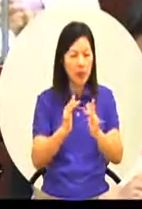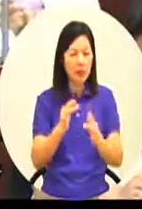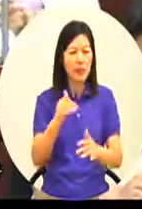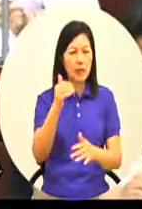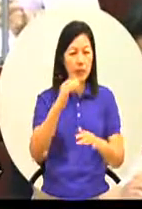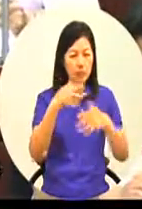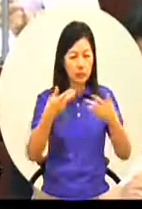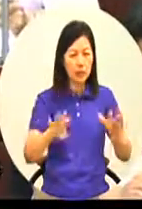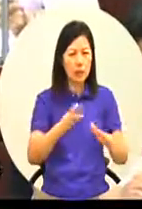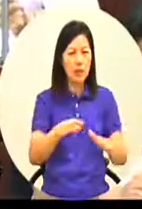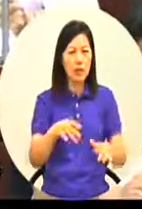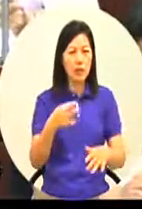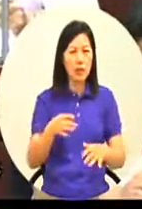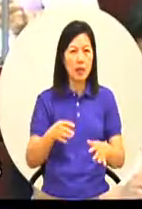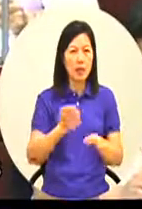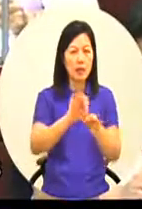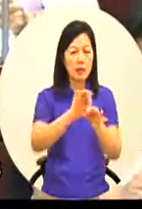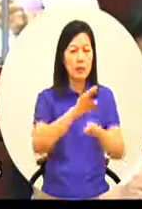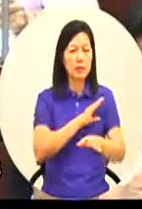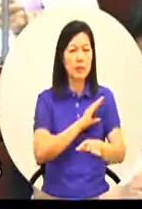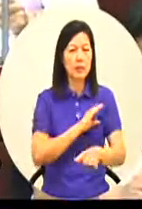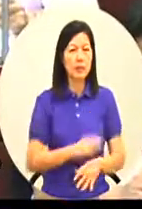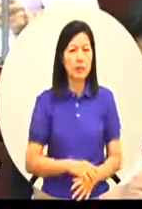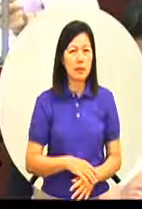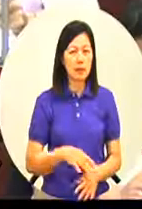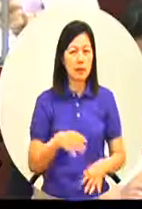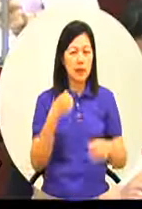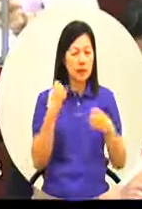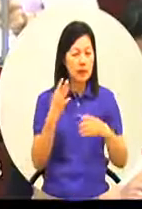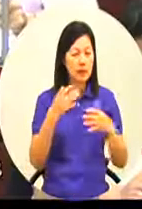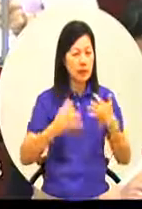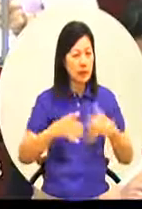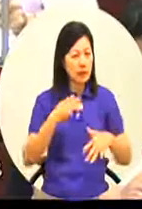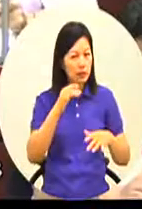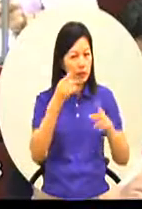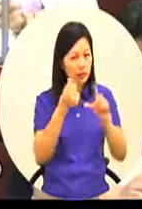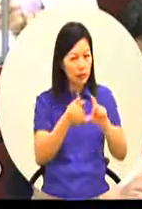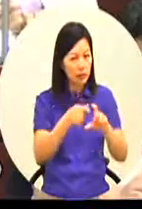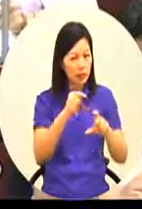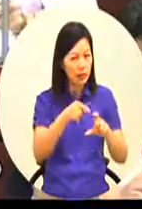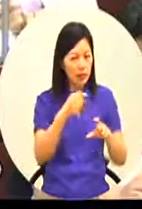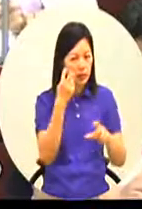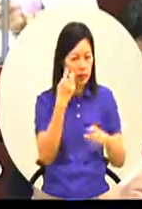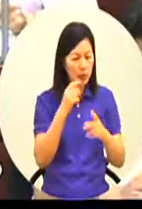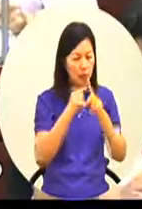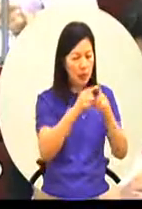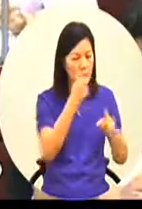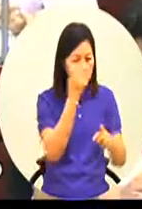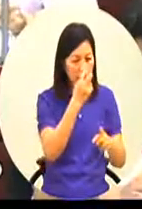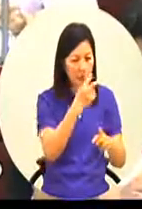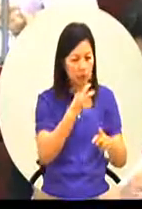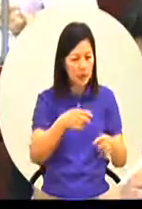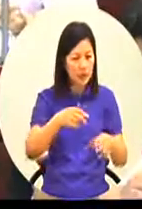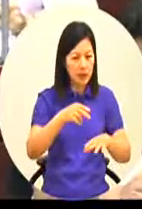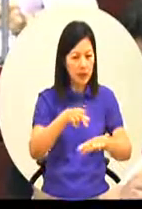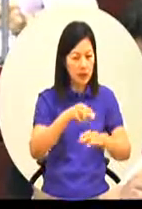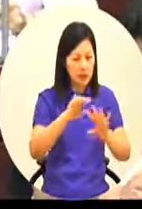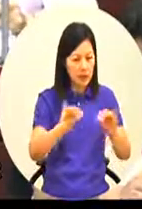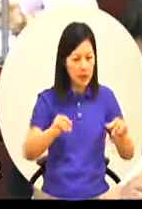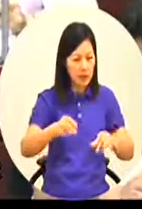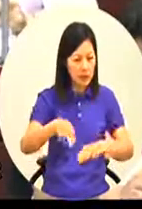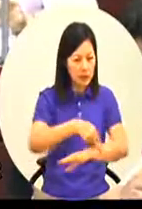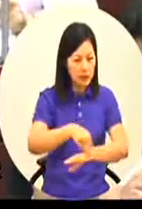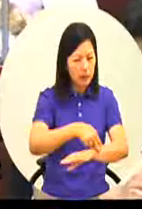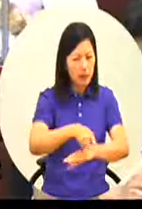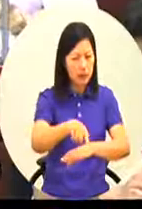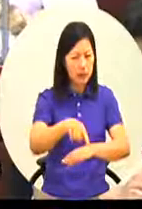地区旁边的那些旧部落，我们来检视看看这个地价区段的一个划分是不是有需要检讨的地方，